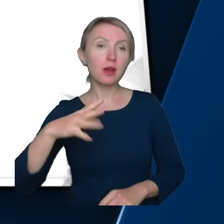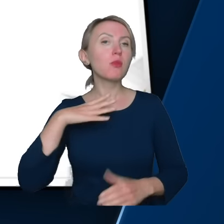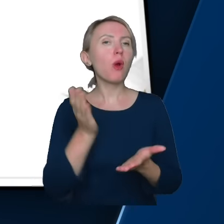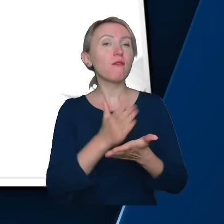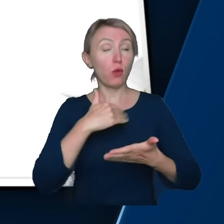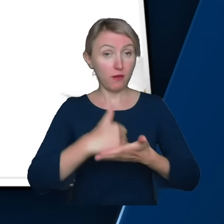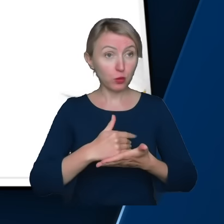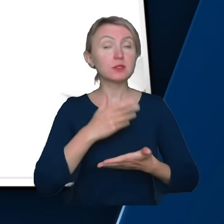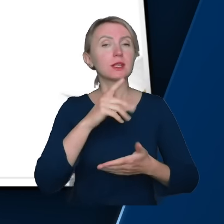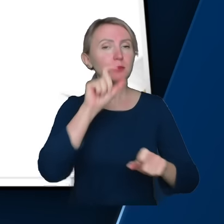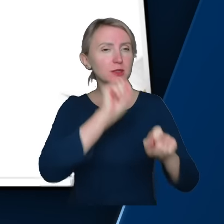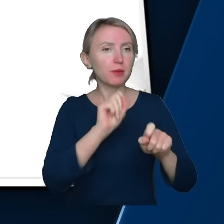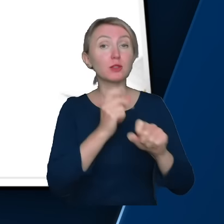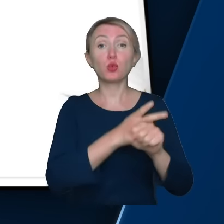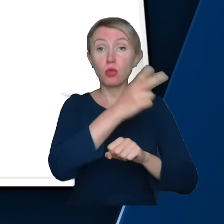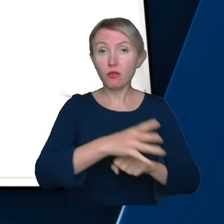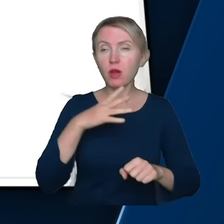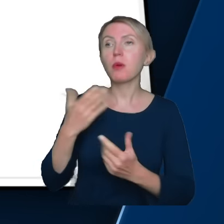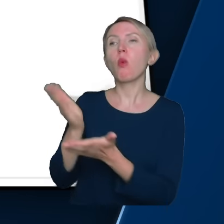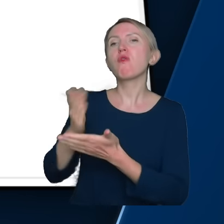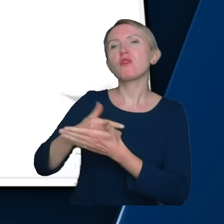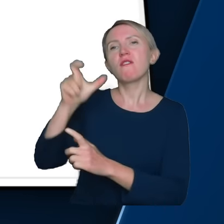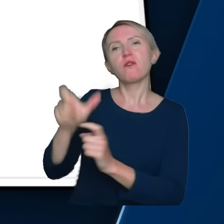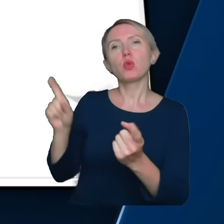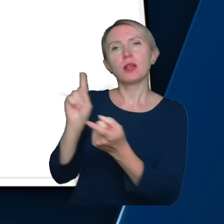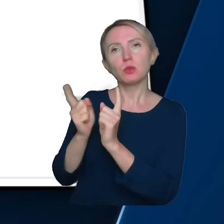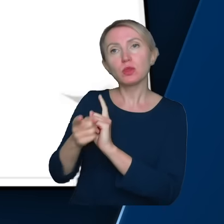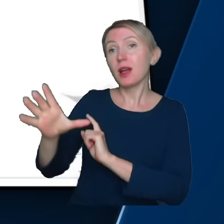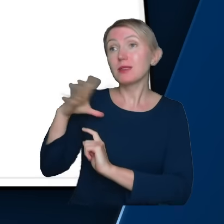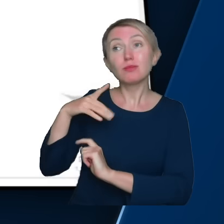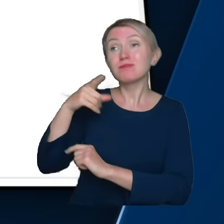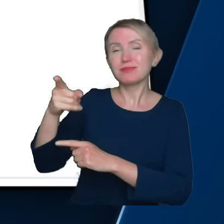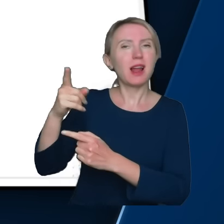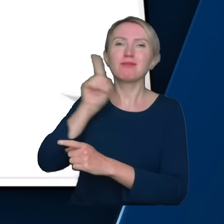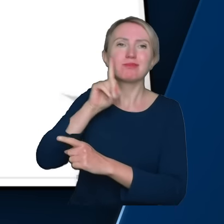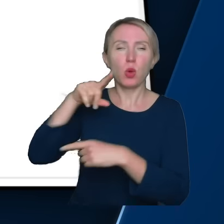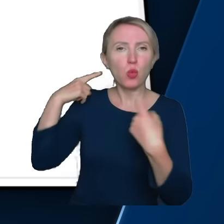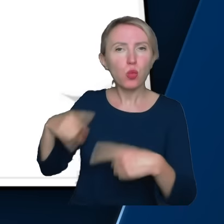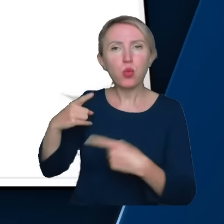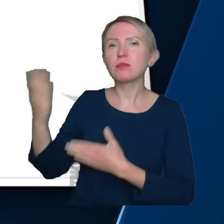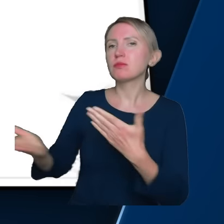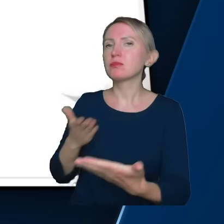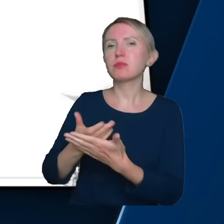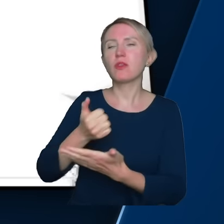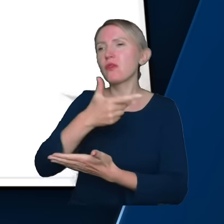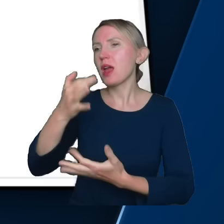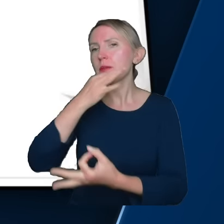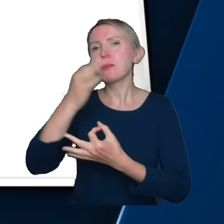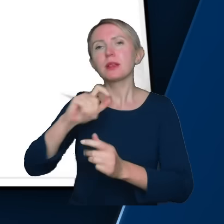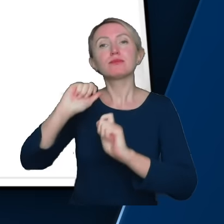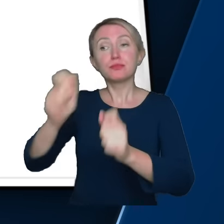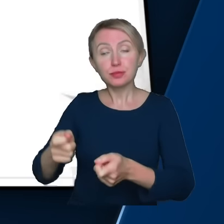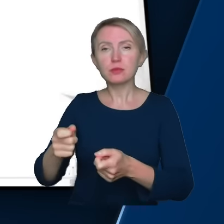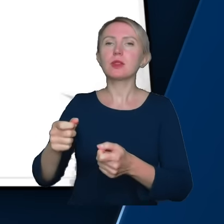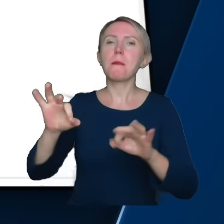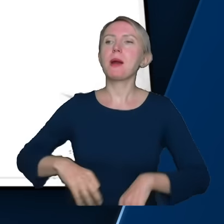Inspektoracie, była również u wojewody. Wojewody nie zastała, złożyła szereg pytań. Oczekuje pani